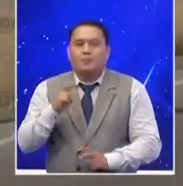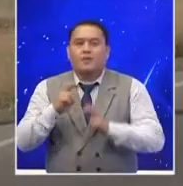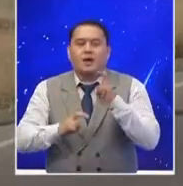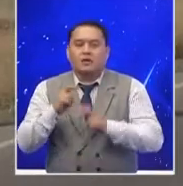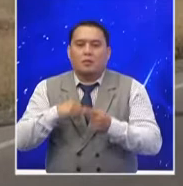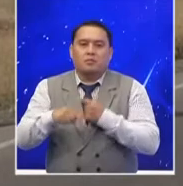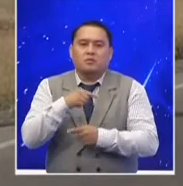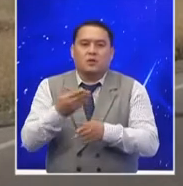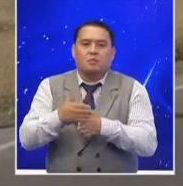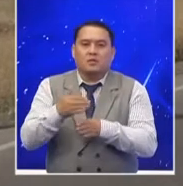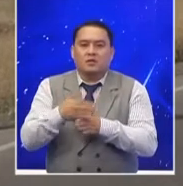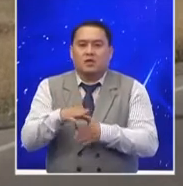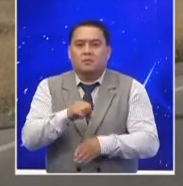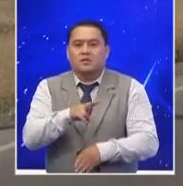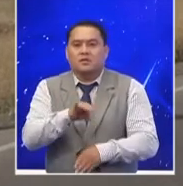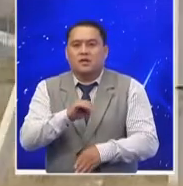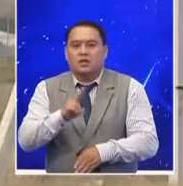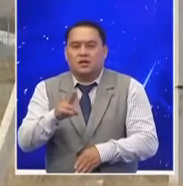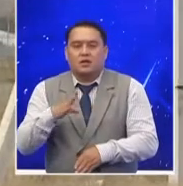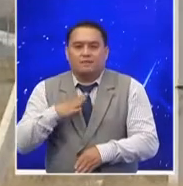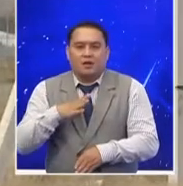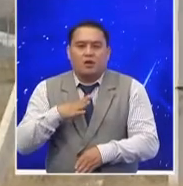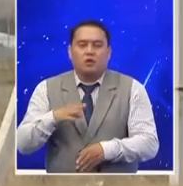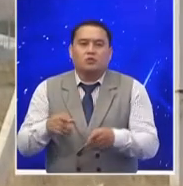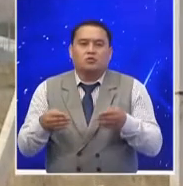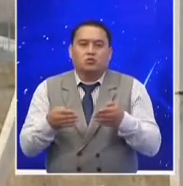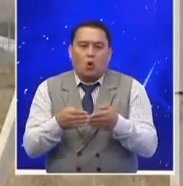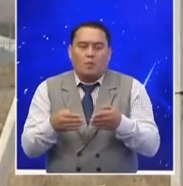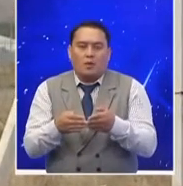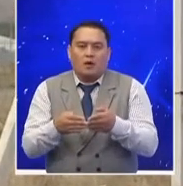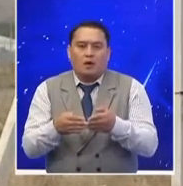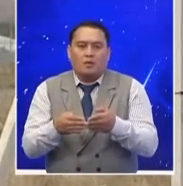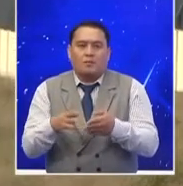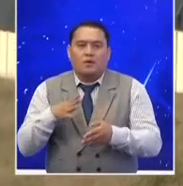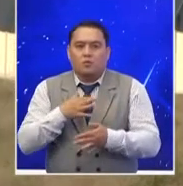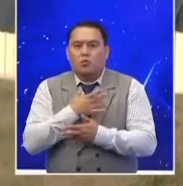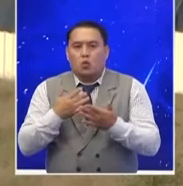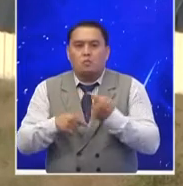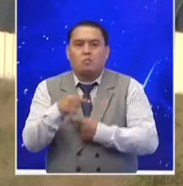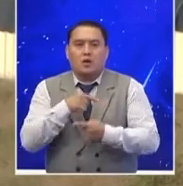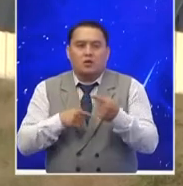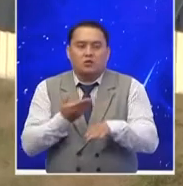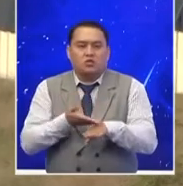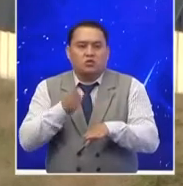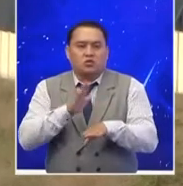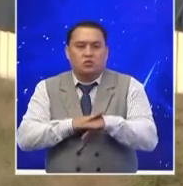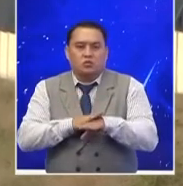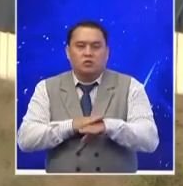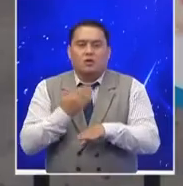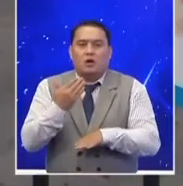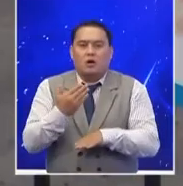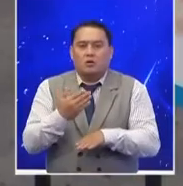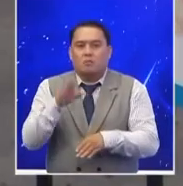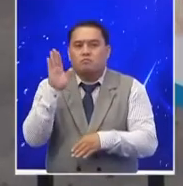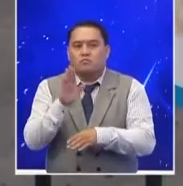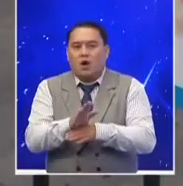предпринимателям препятствует ТО «Темирсерик». Тариф для подъезда на тупик в зоне, установленный товариществом, оказался для многих бизнес-структур накладным. Вопрос затянулся, хотя